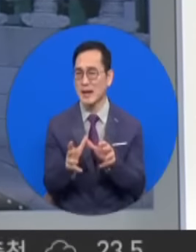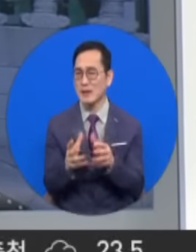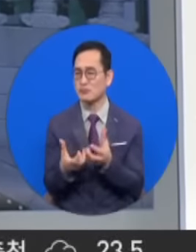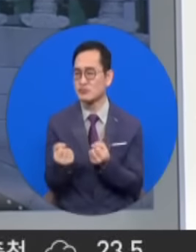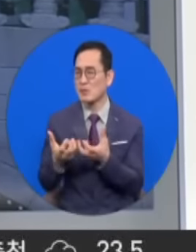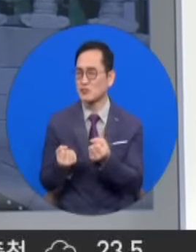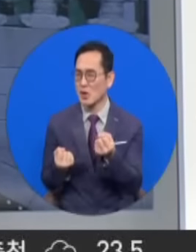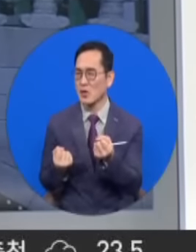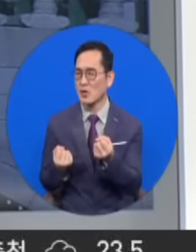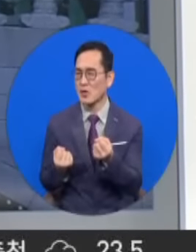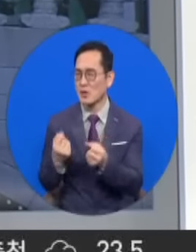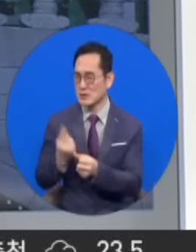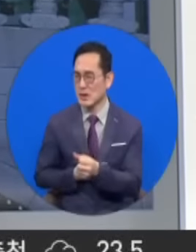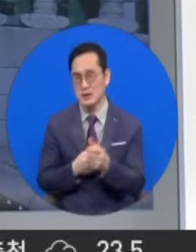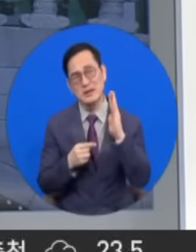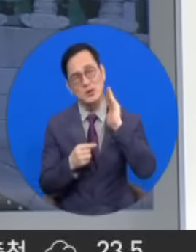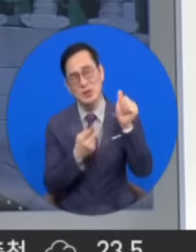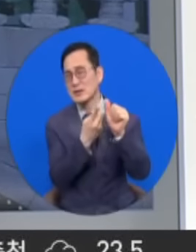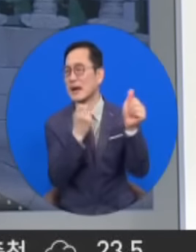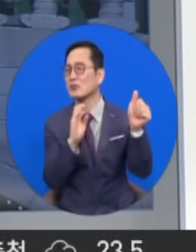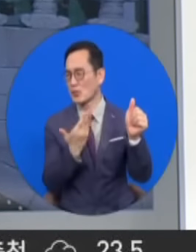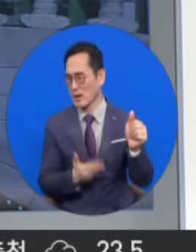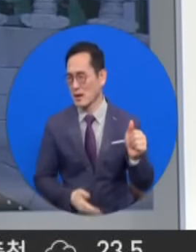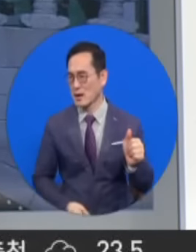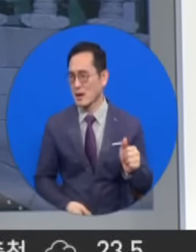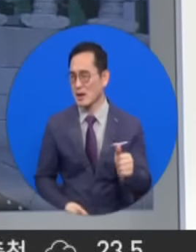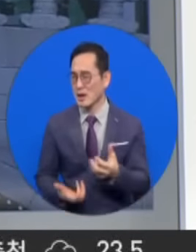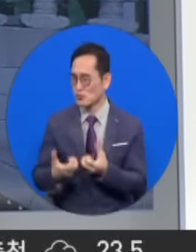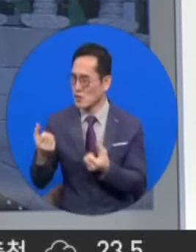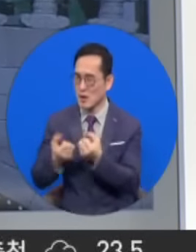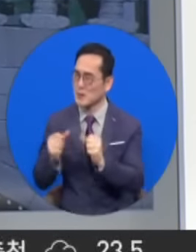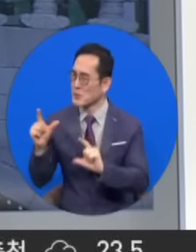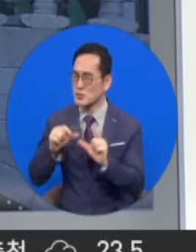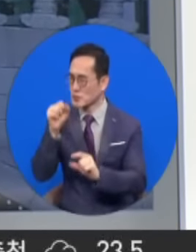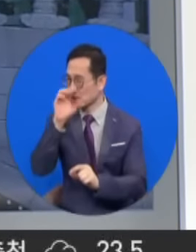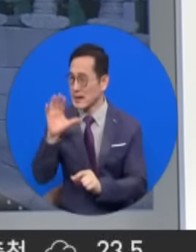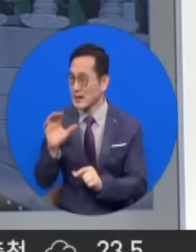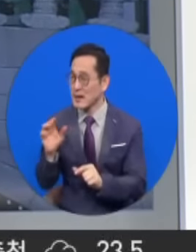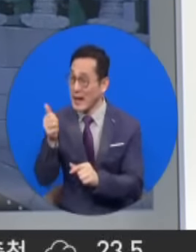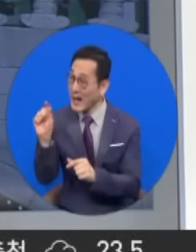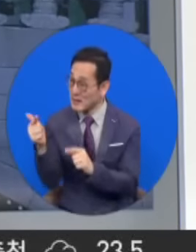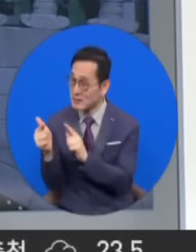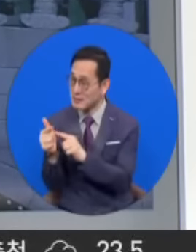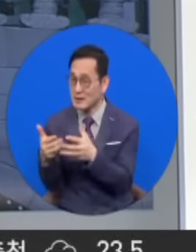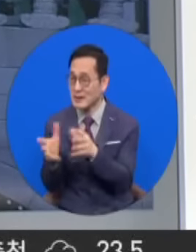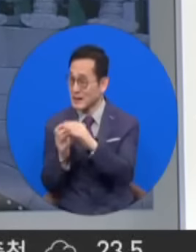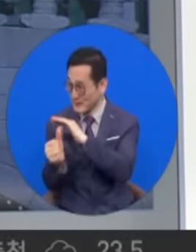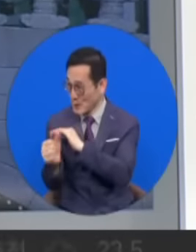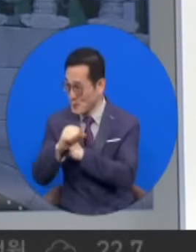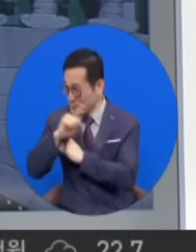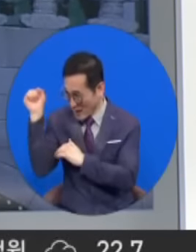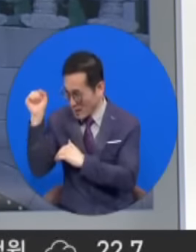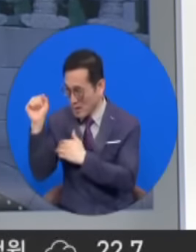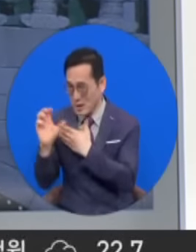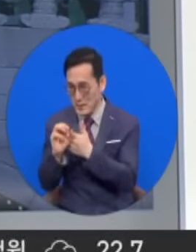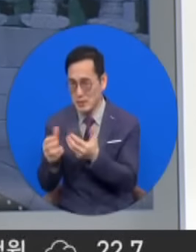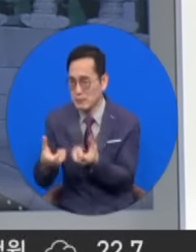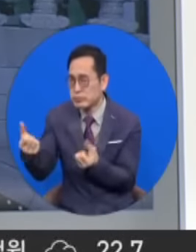이어질 수 있고 이미 탄핵의 시기는 시작됐다라며 한동훈 당대표 되면 탄핵 국면으로 갈 수 있다라고 비판을 하고